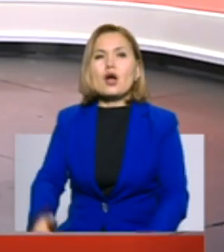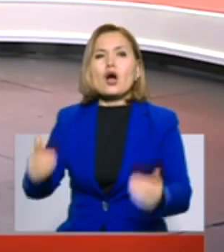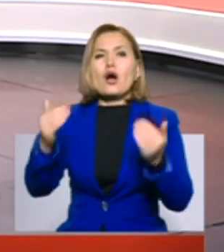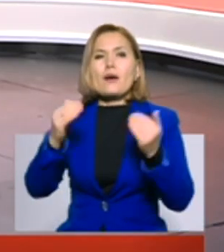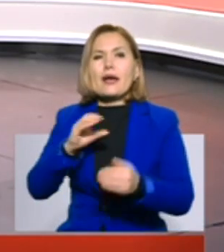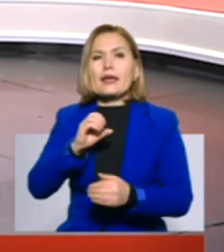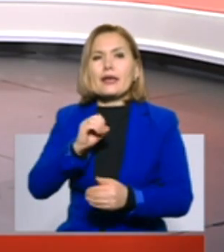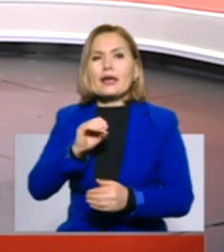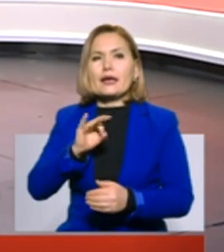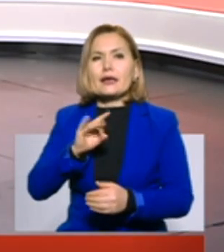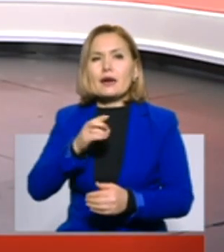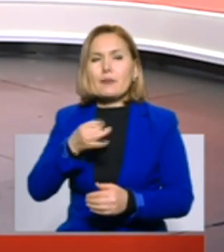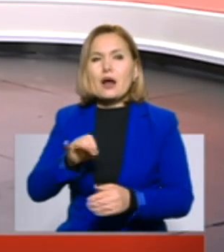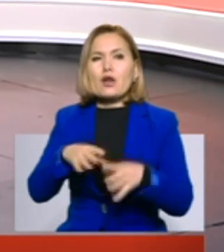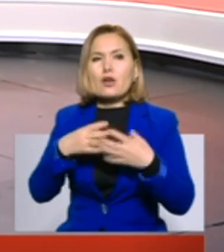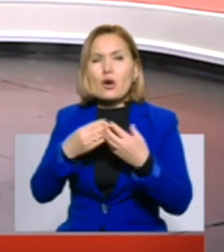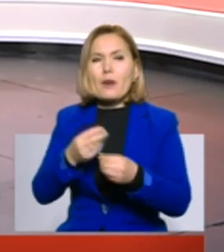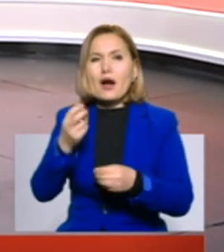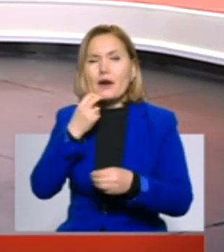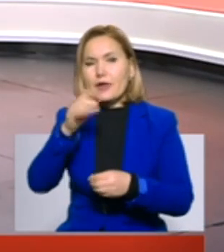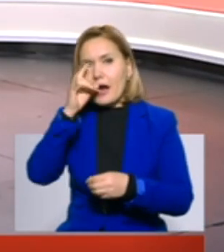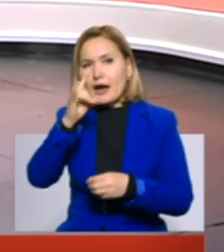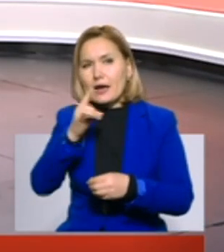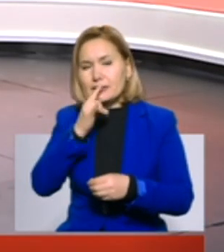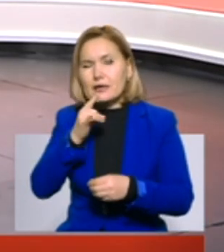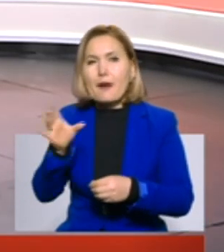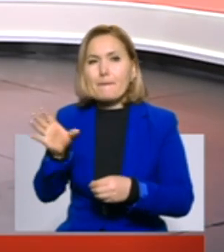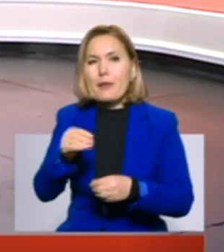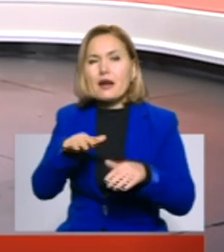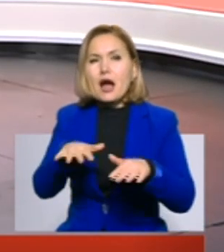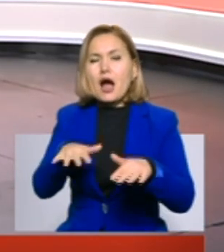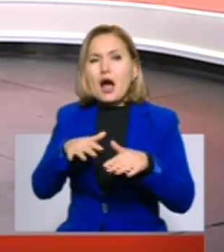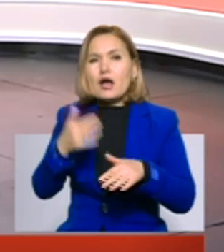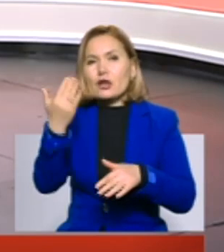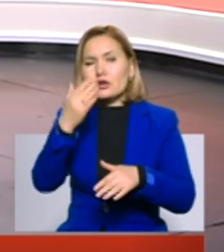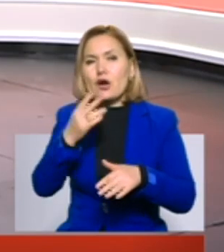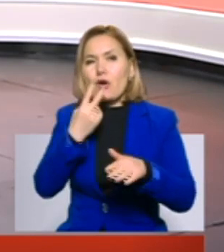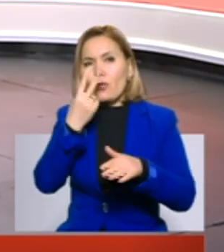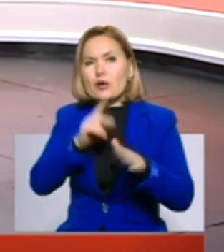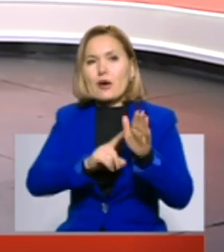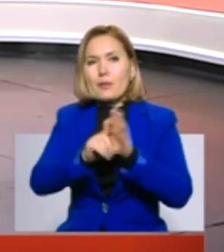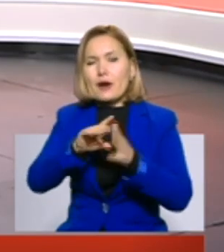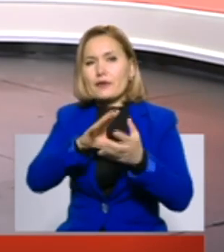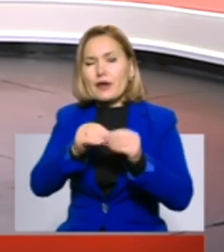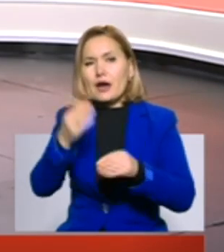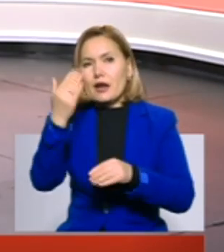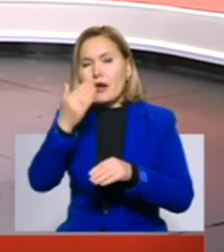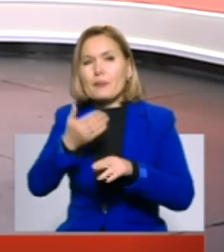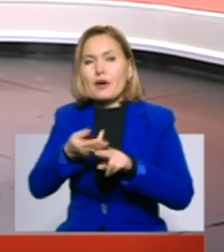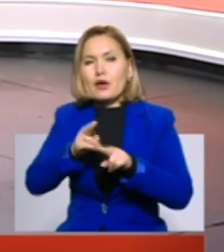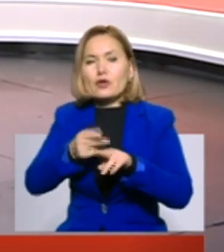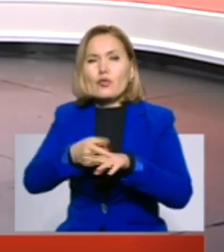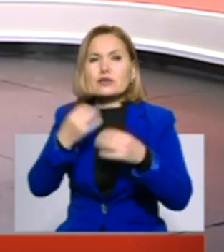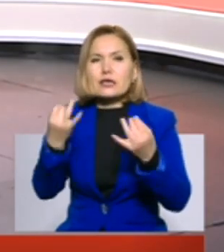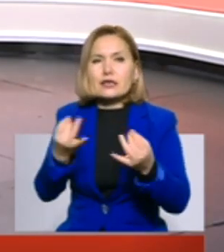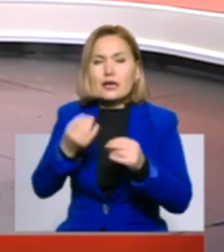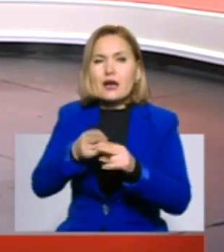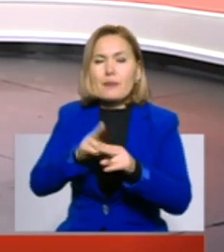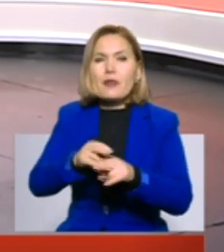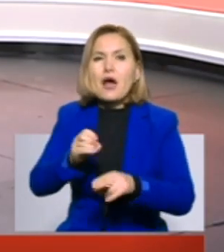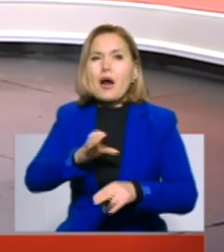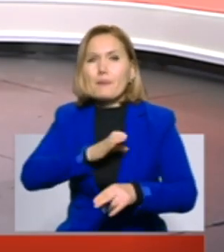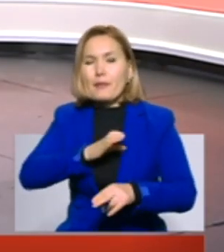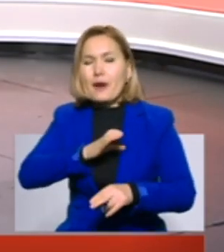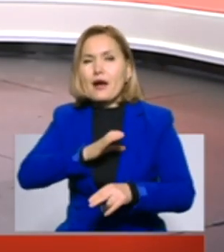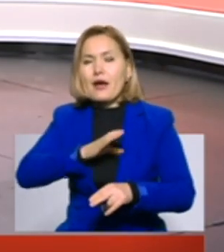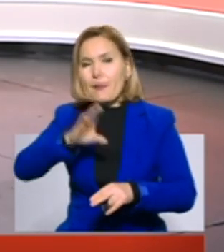Бүгін Еркебай отбасылық комедиясы еліміздің барлық кинотеатрларында көрсетіле бастады. Кинокартина желісінде бай баласы Ербайдың басынан өткен